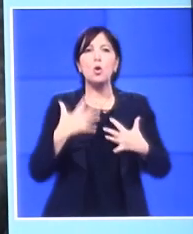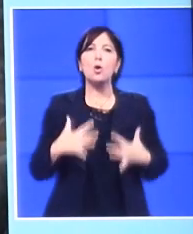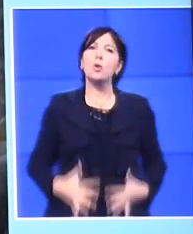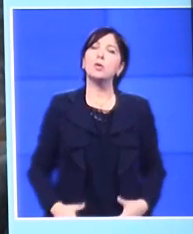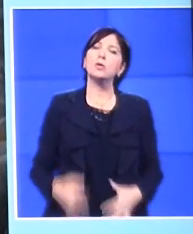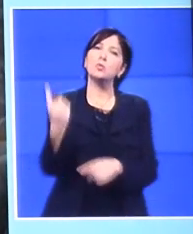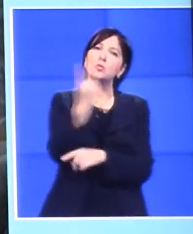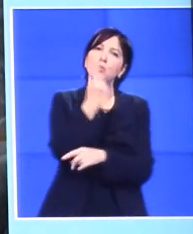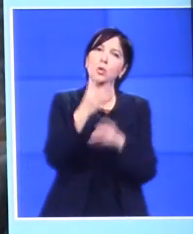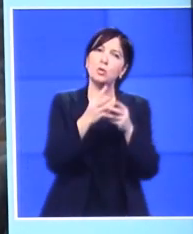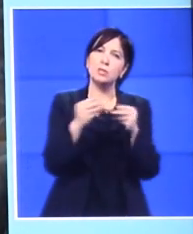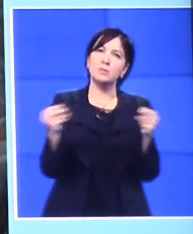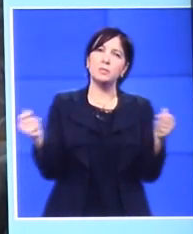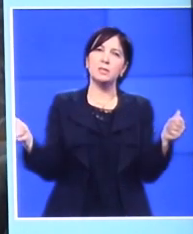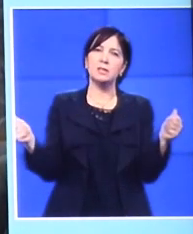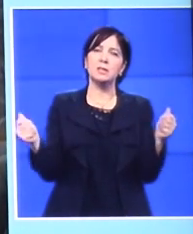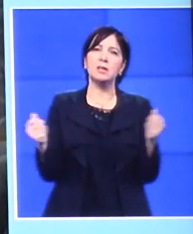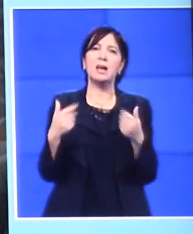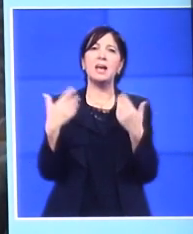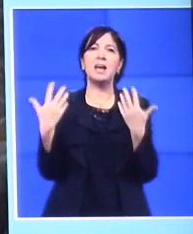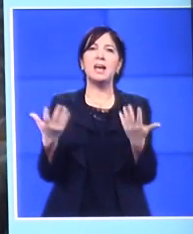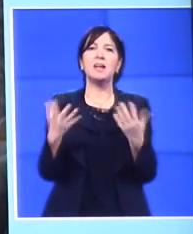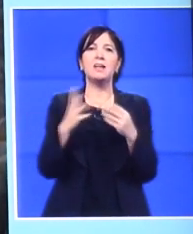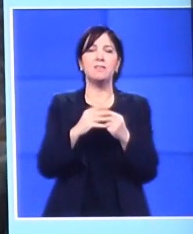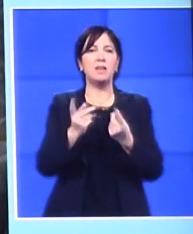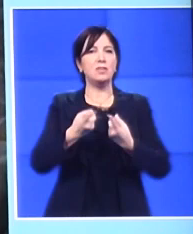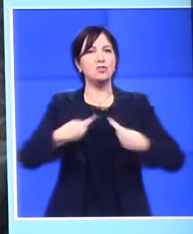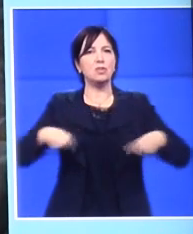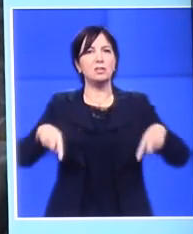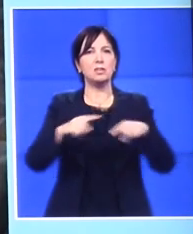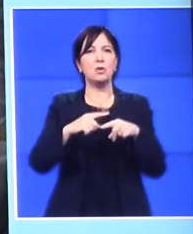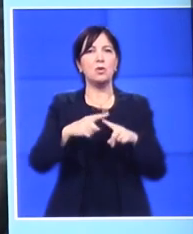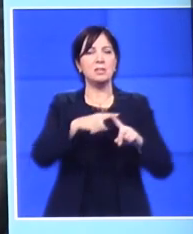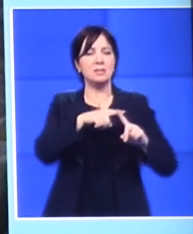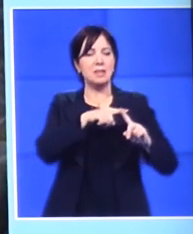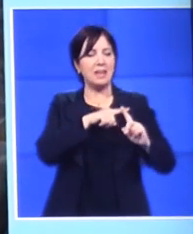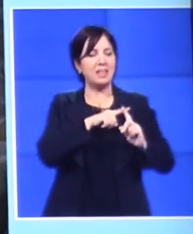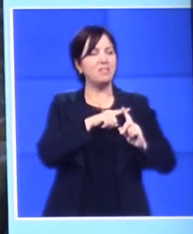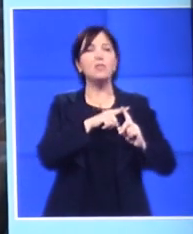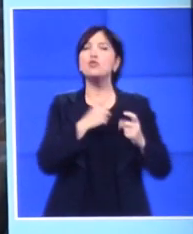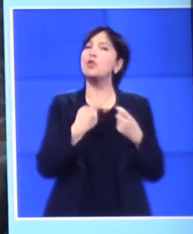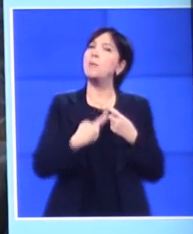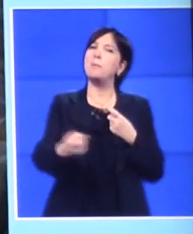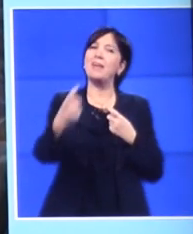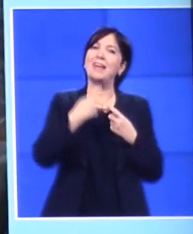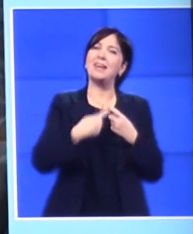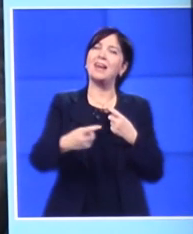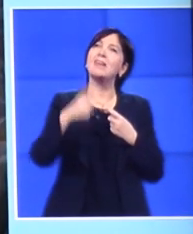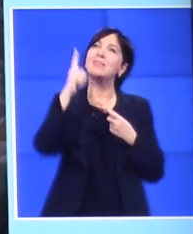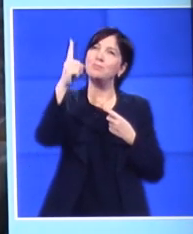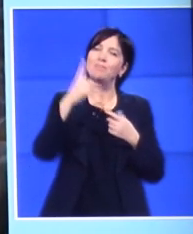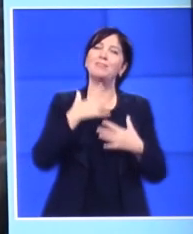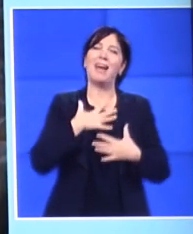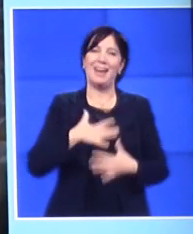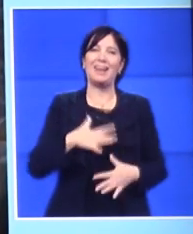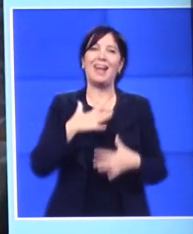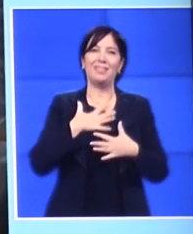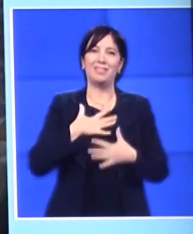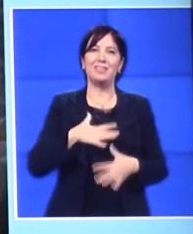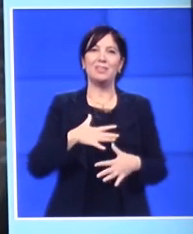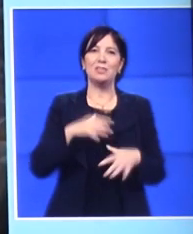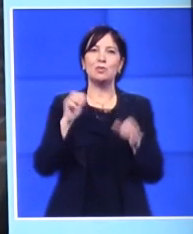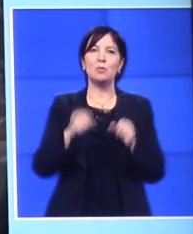spirito. Egli faccia di noi un sacrificio perenne, a te gradito, perché